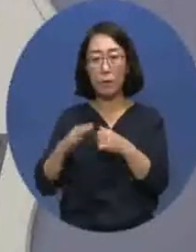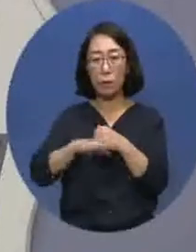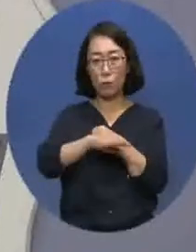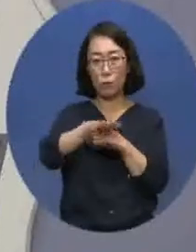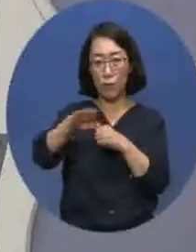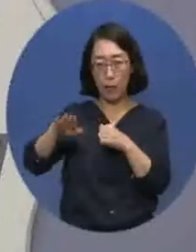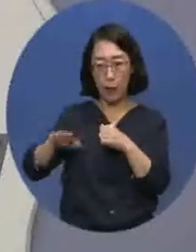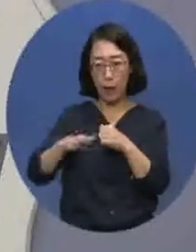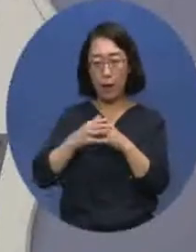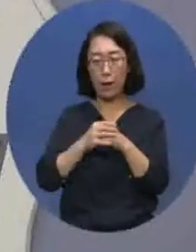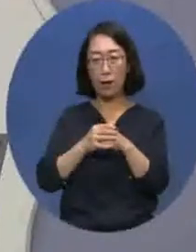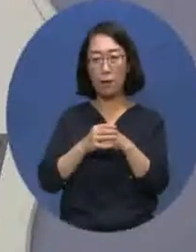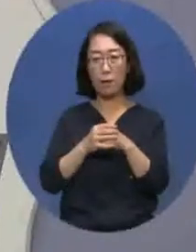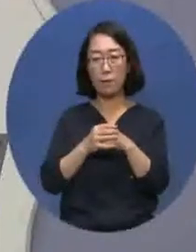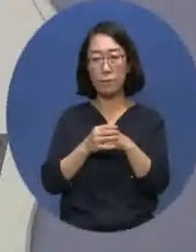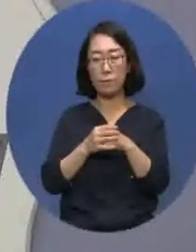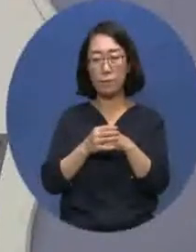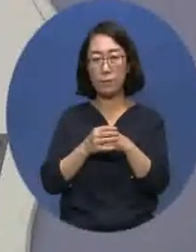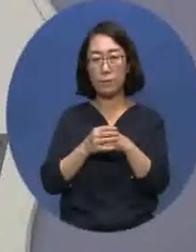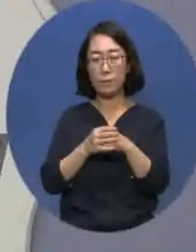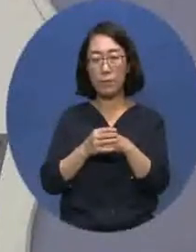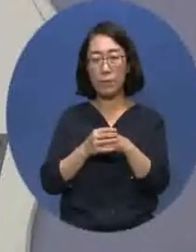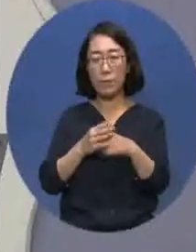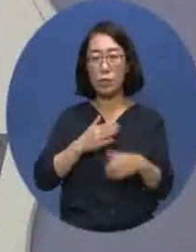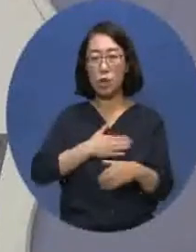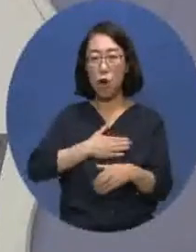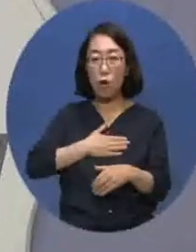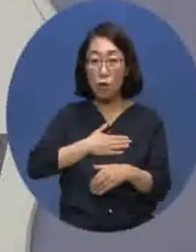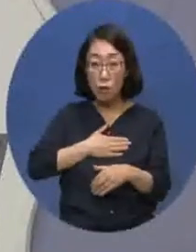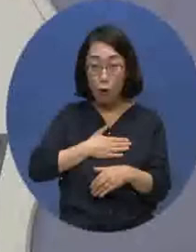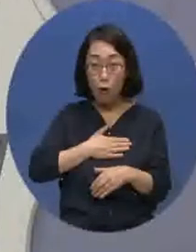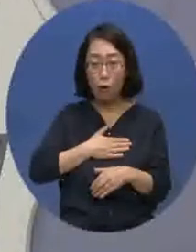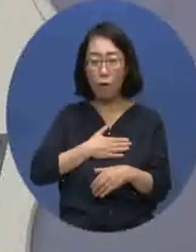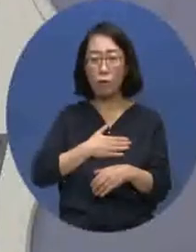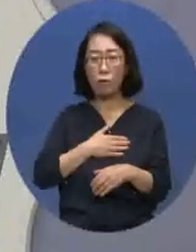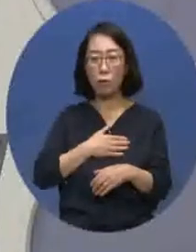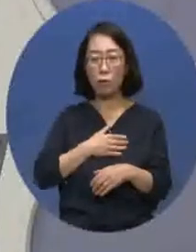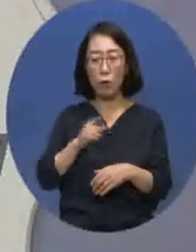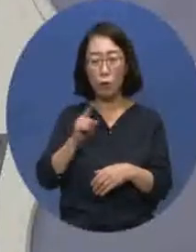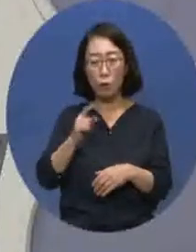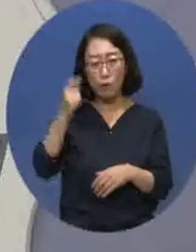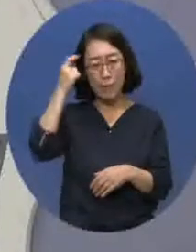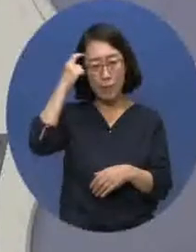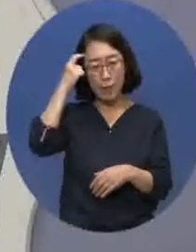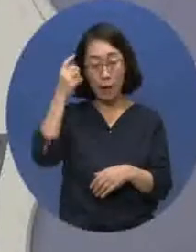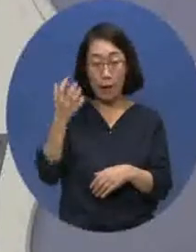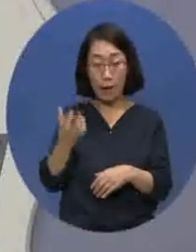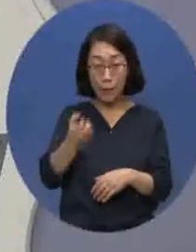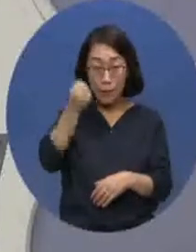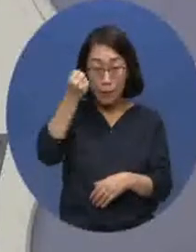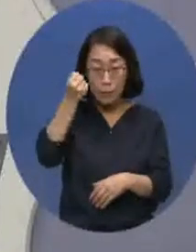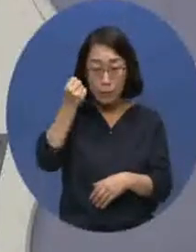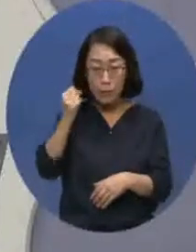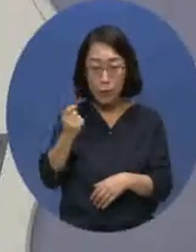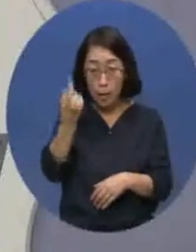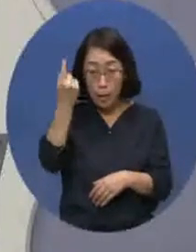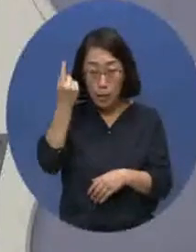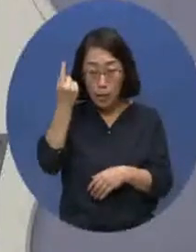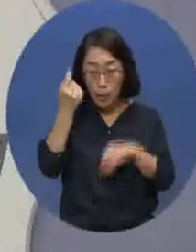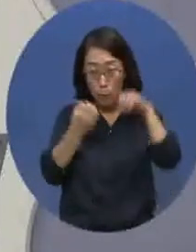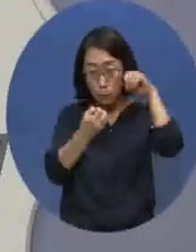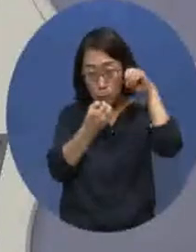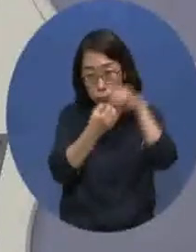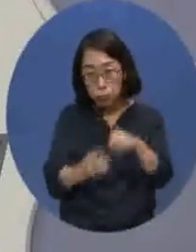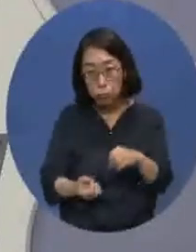어 정서적인 철학을 처음에 갖게 되는 그런 계기는 엄마라는